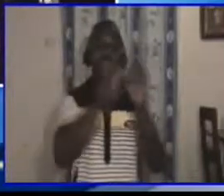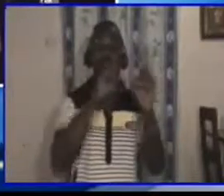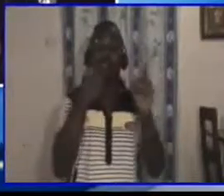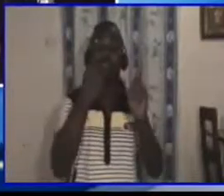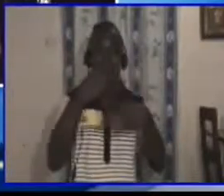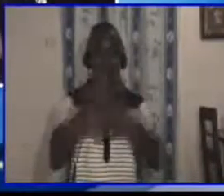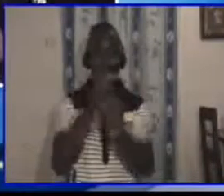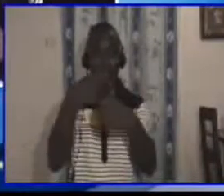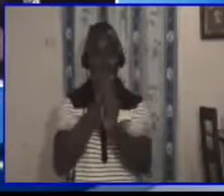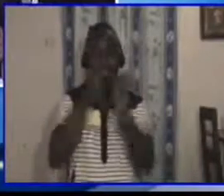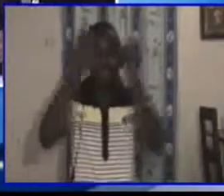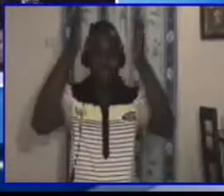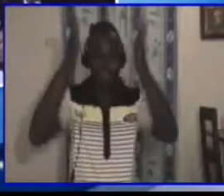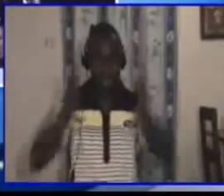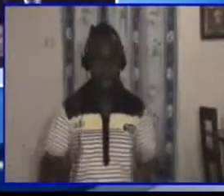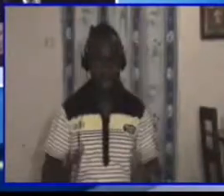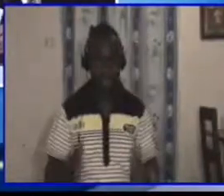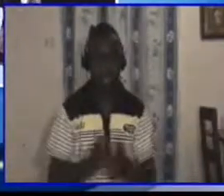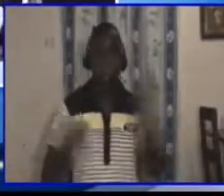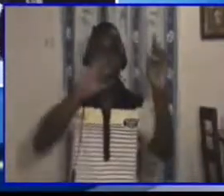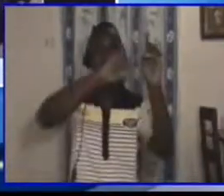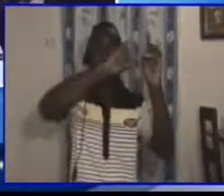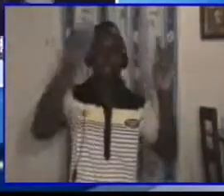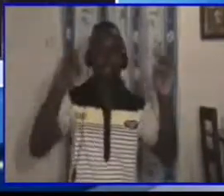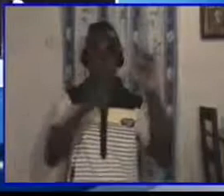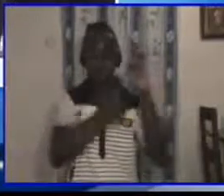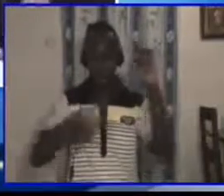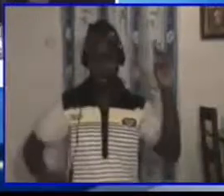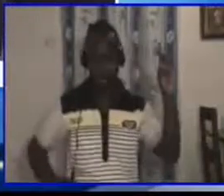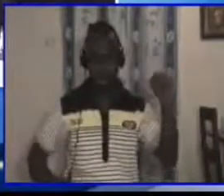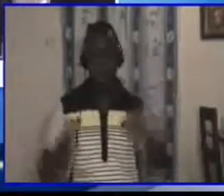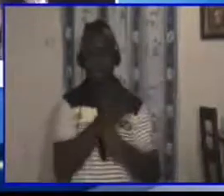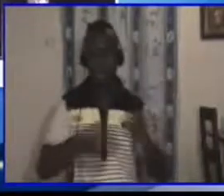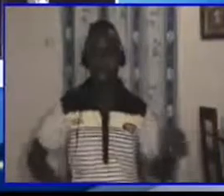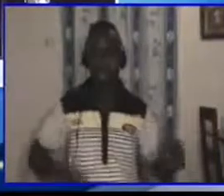e questo unico dio è il creatore